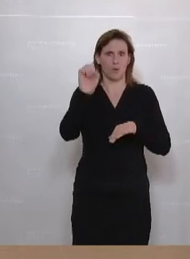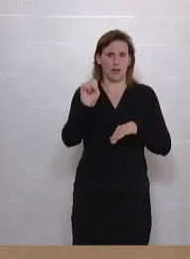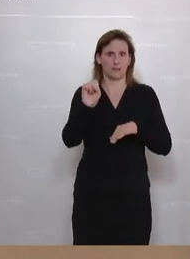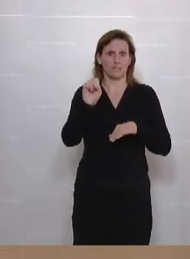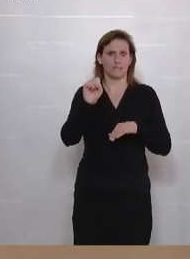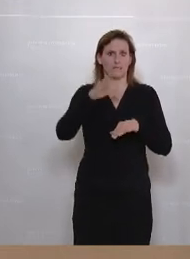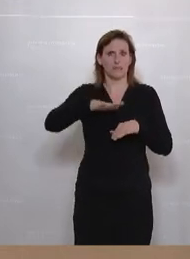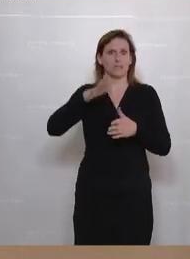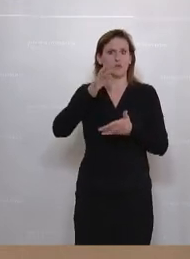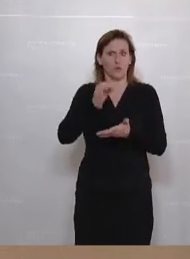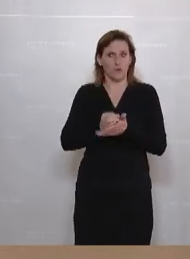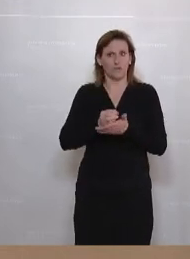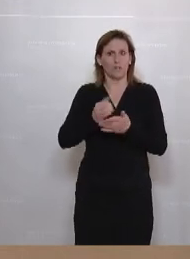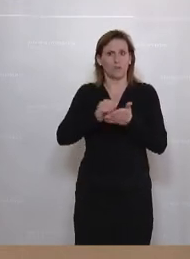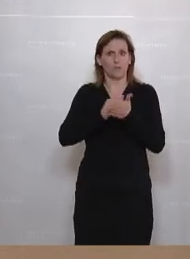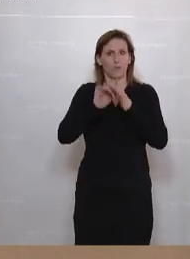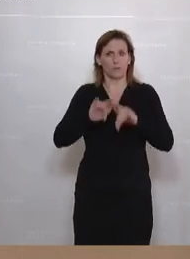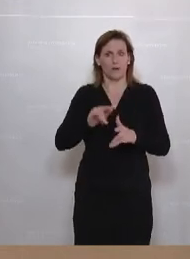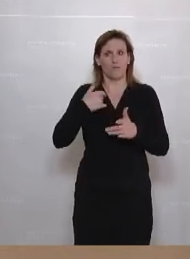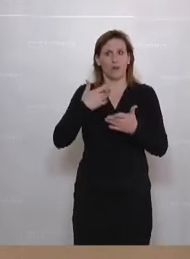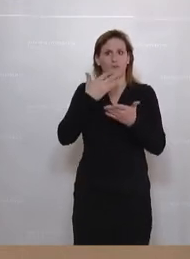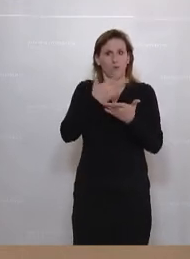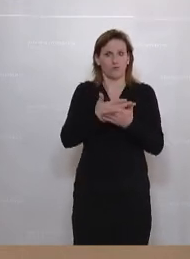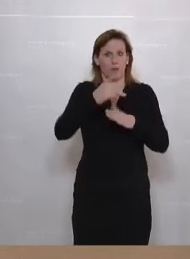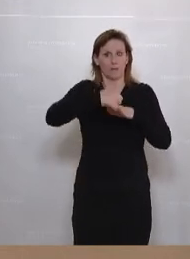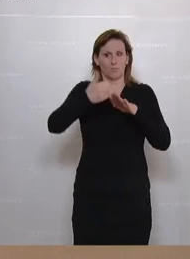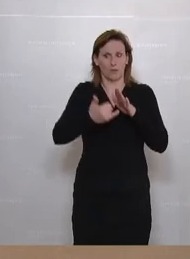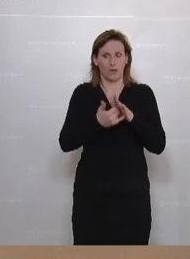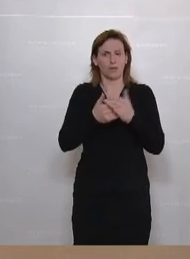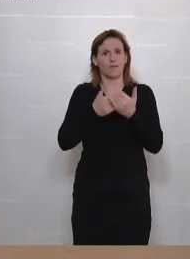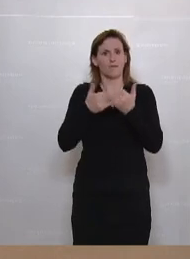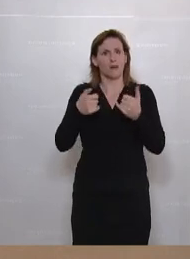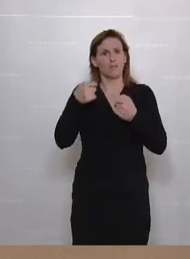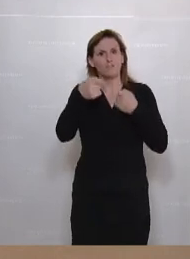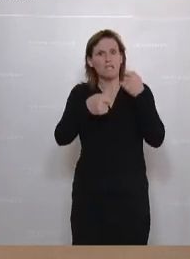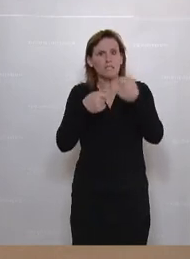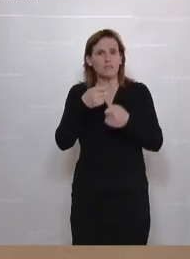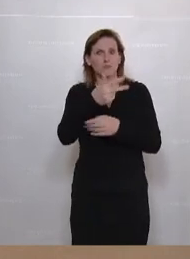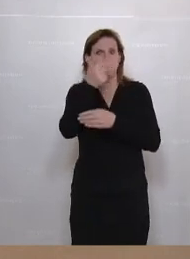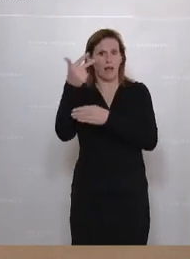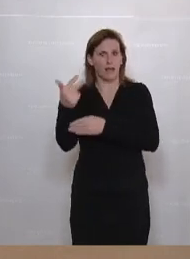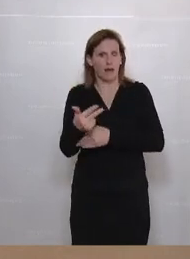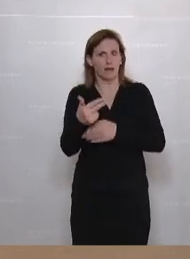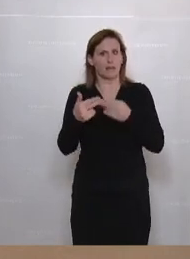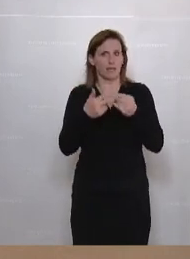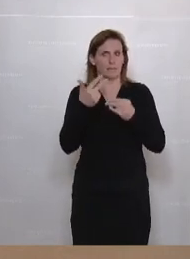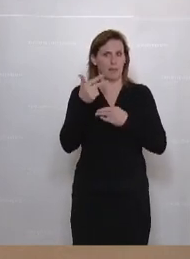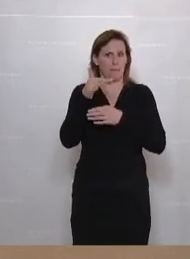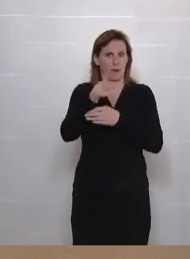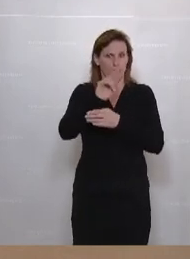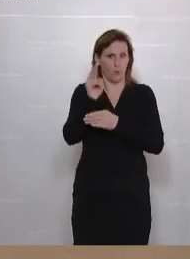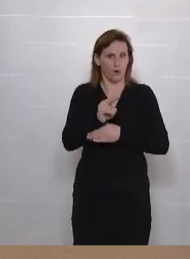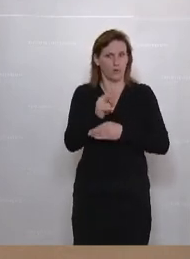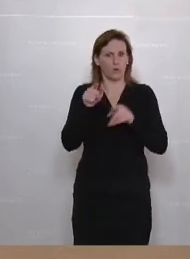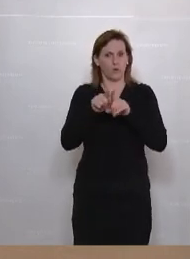Projekt vorgeschlagen wurde. Das ist ein Projekt von SOS Kinderdorf. Die Bundesregierung hat gesagt, wir finanzieren das über 3 Jahre mit knapp 3 Millionen Euro. Wir unterstützen